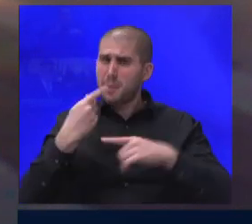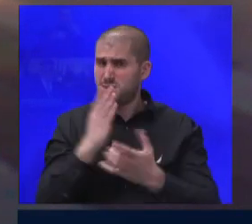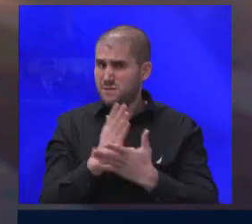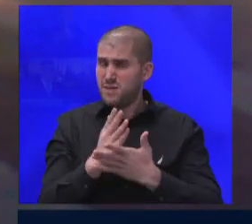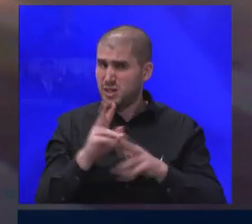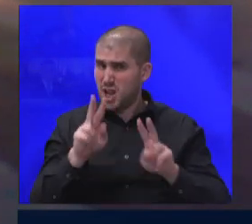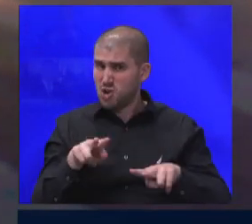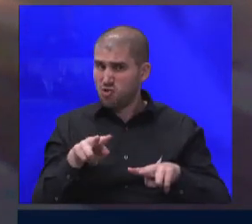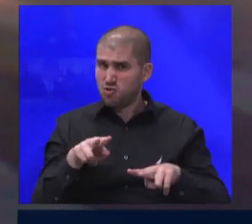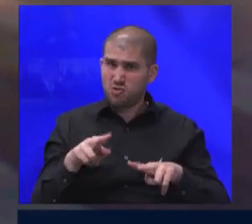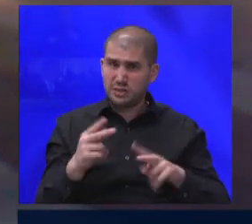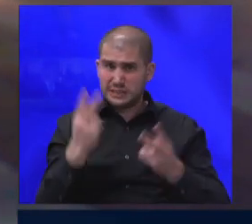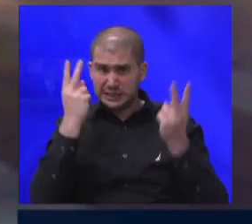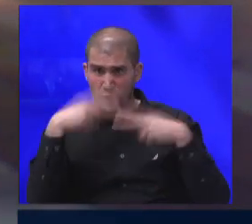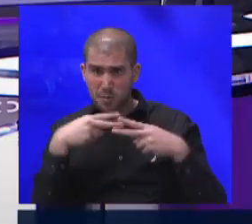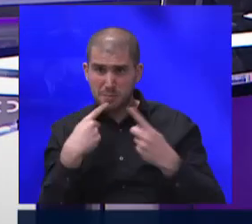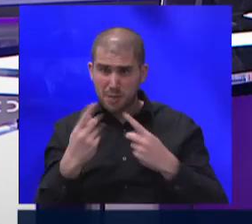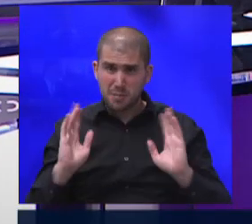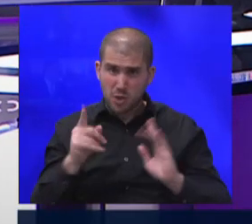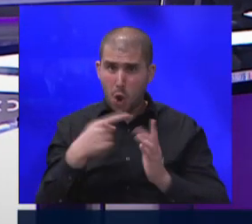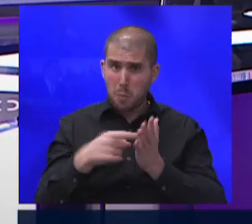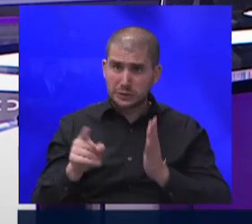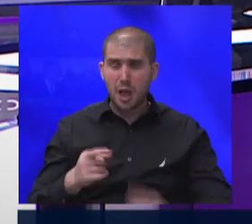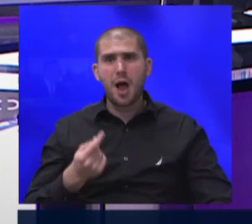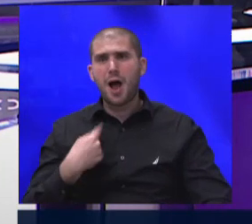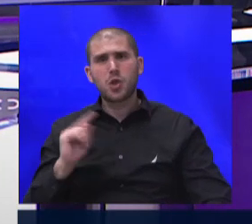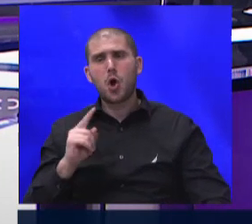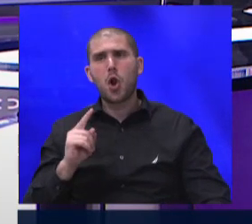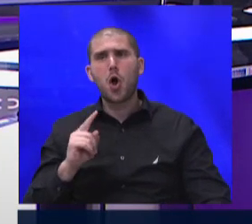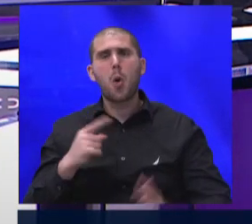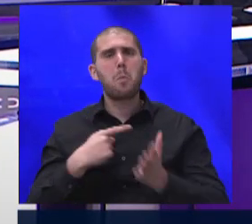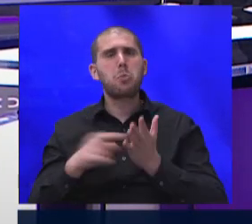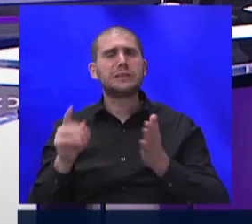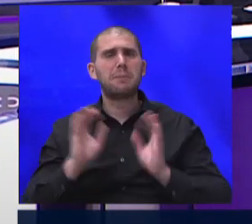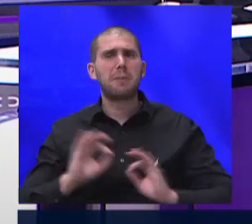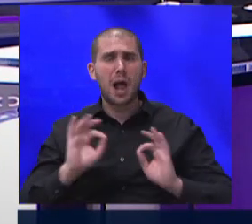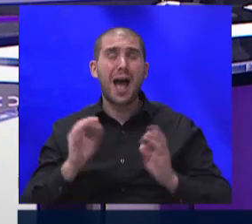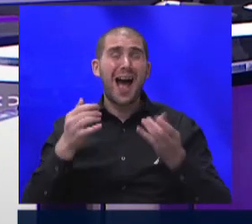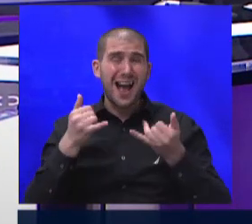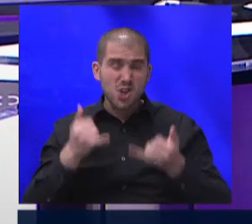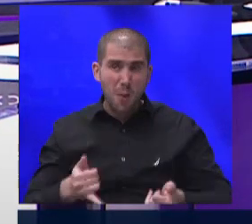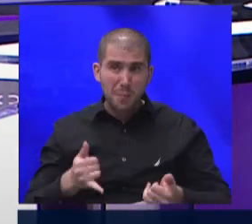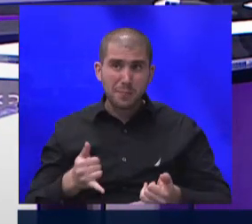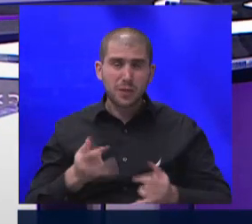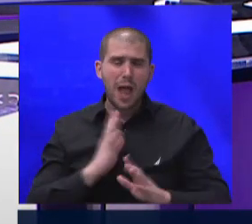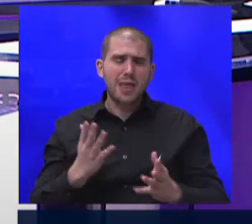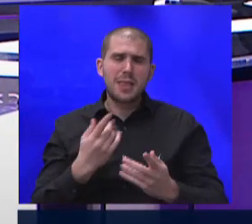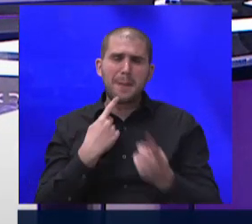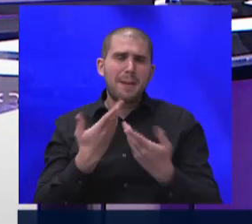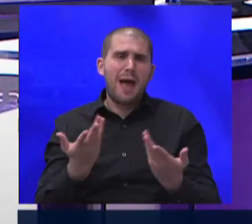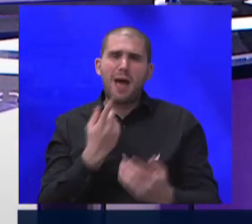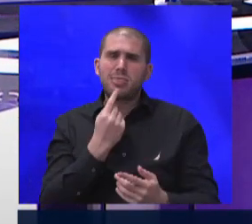סיכומים, מגעים, לא אתה עוסקים, לא פוסל את זה. אנחנו לא עוסקים בכלל היום במגעים, אין טעם לקיים מגעים בעניין